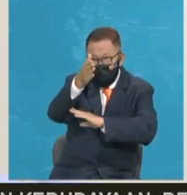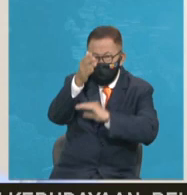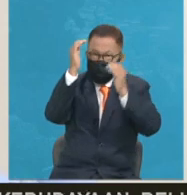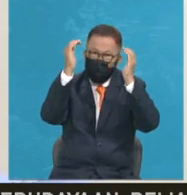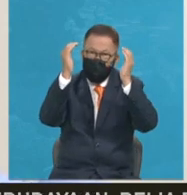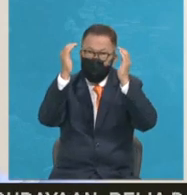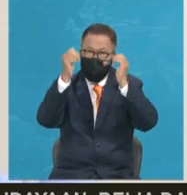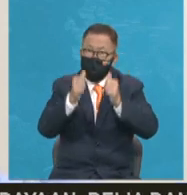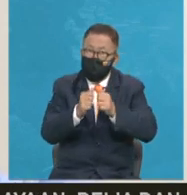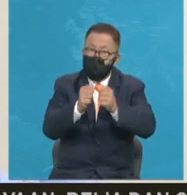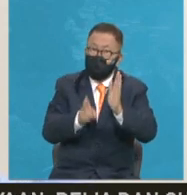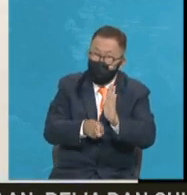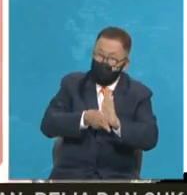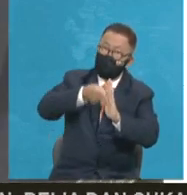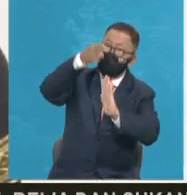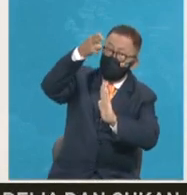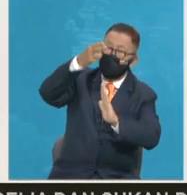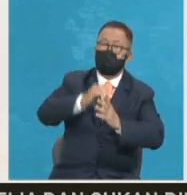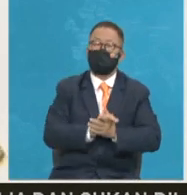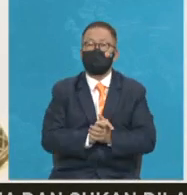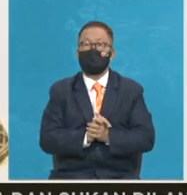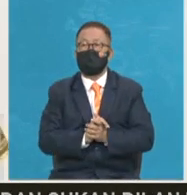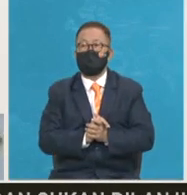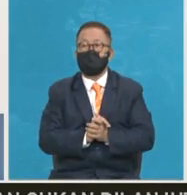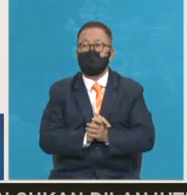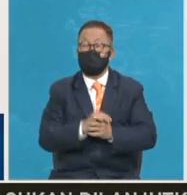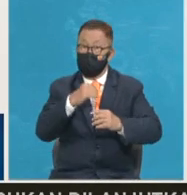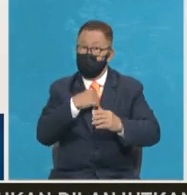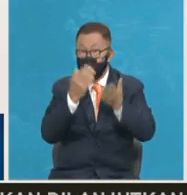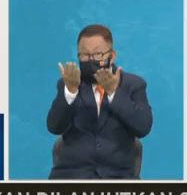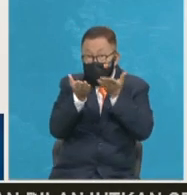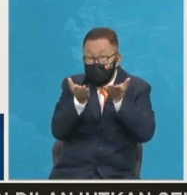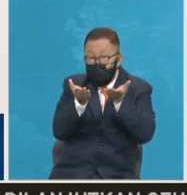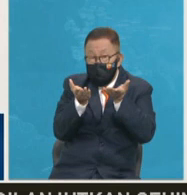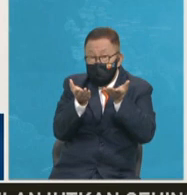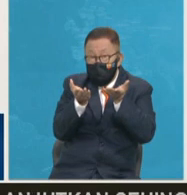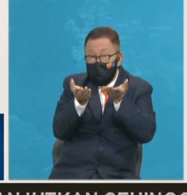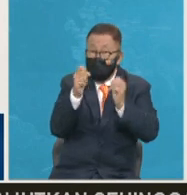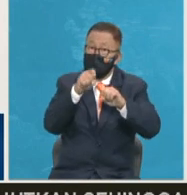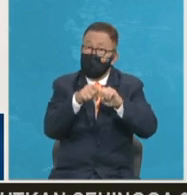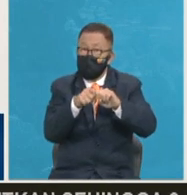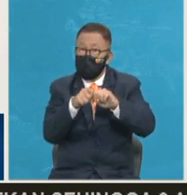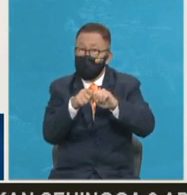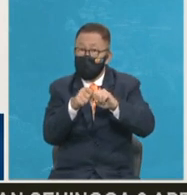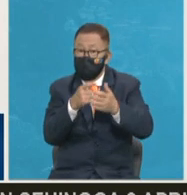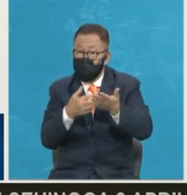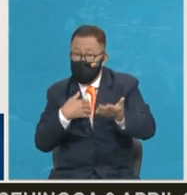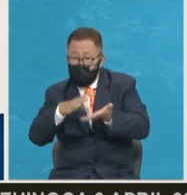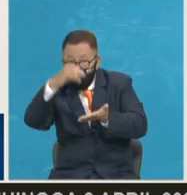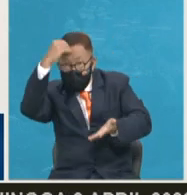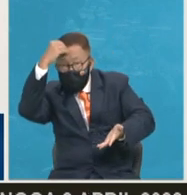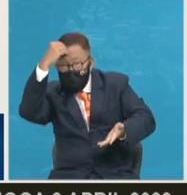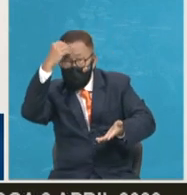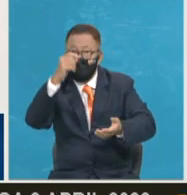ini akan terus meningkat Hai mesin saya mint subscene so apa yang aku belajar itu